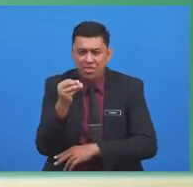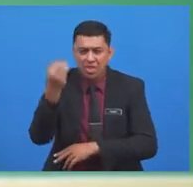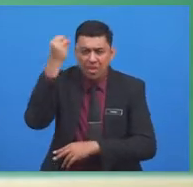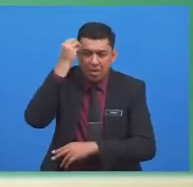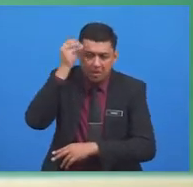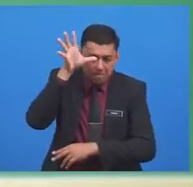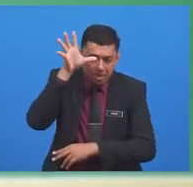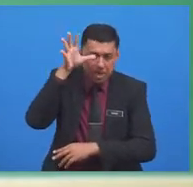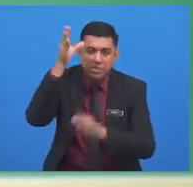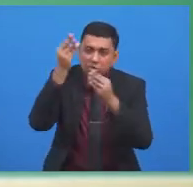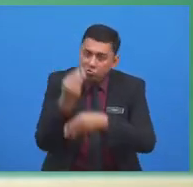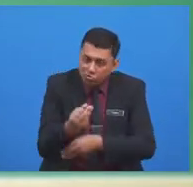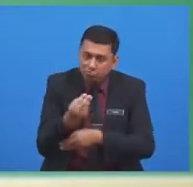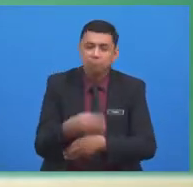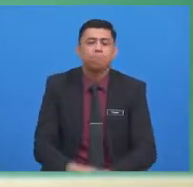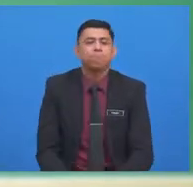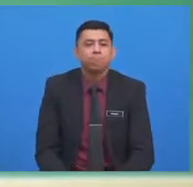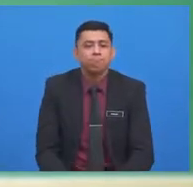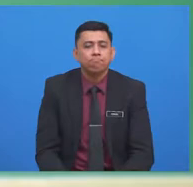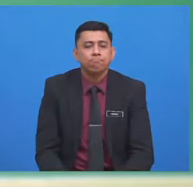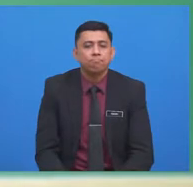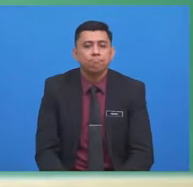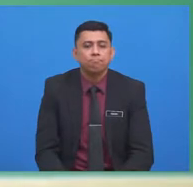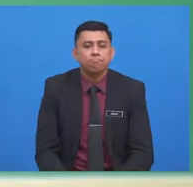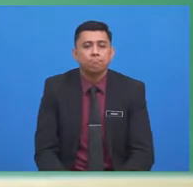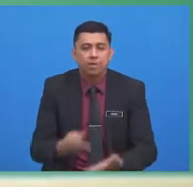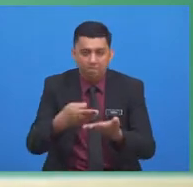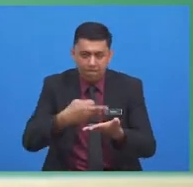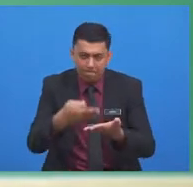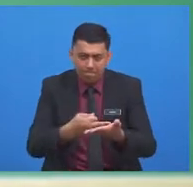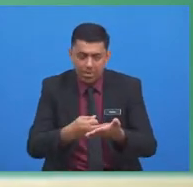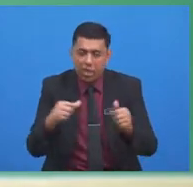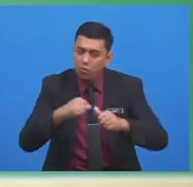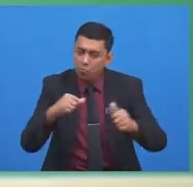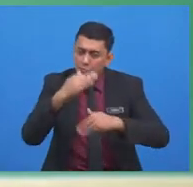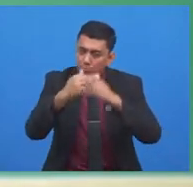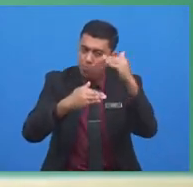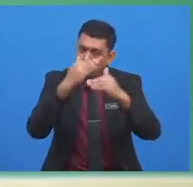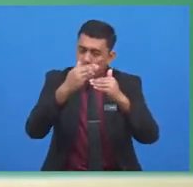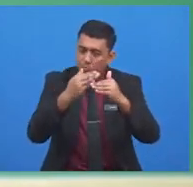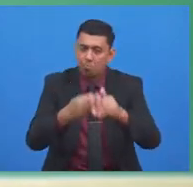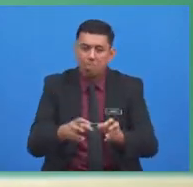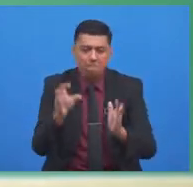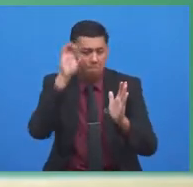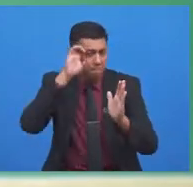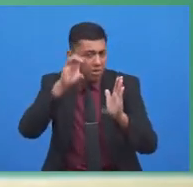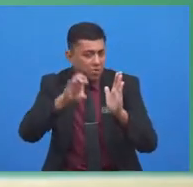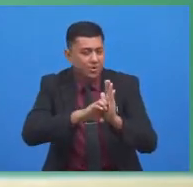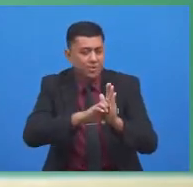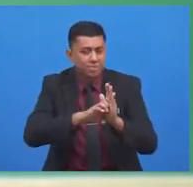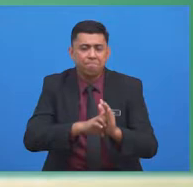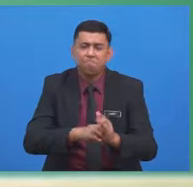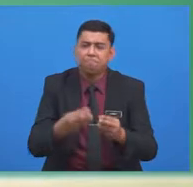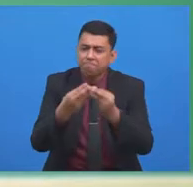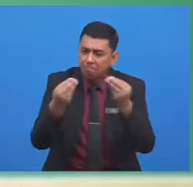kecut. Ketiga, faktor aktiviti pembinaan. Manusia meneroka tanah untuk pembinaan